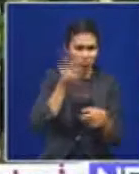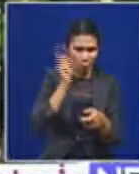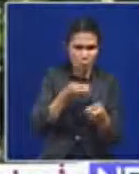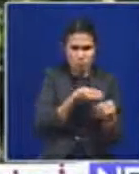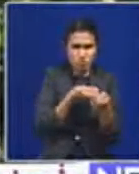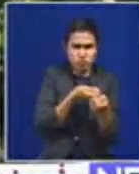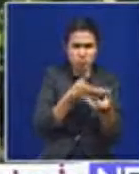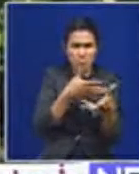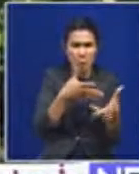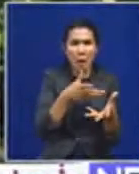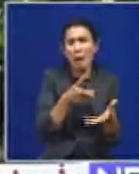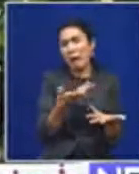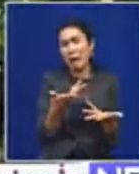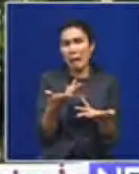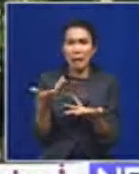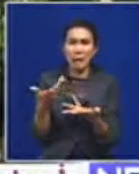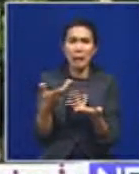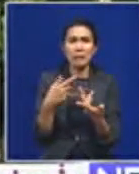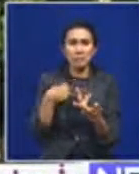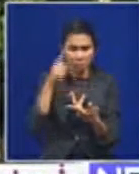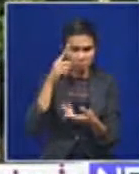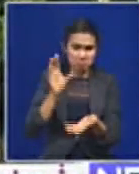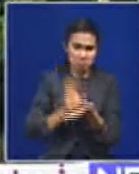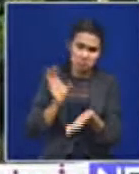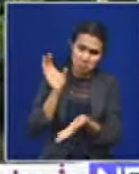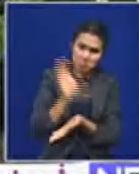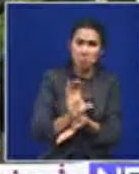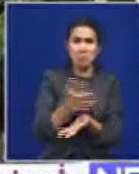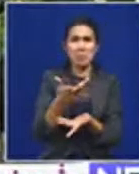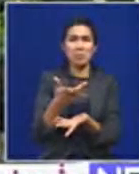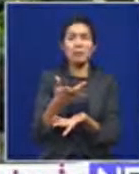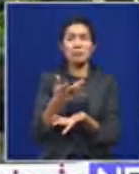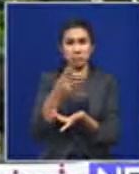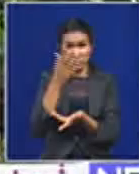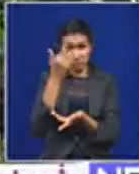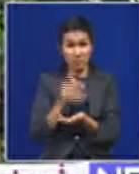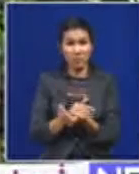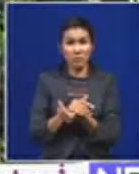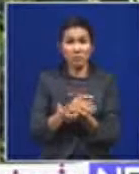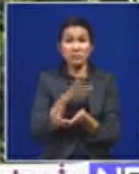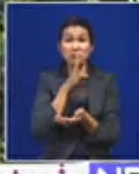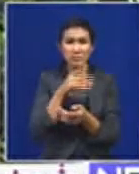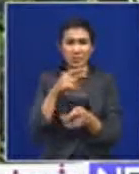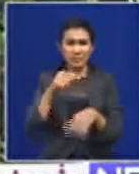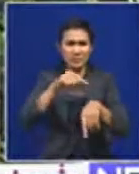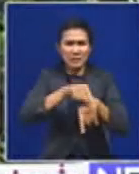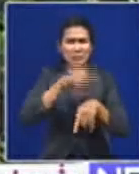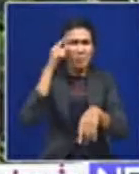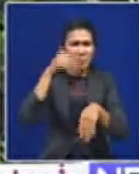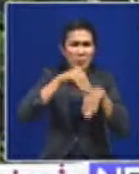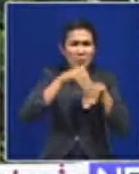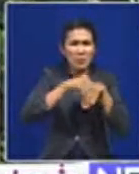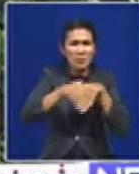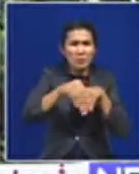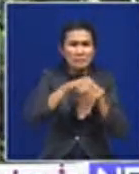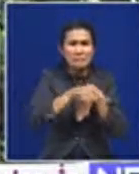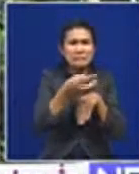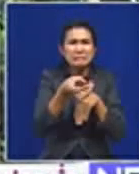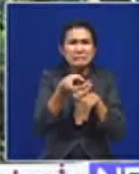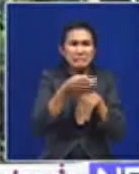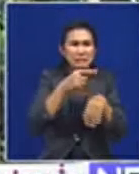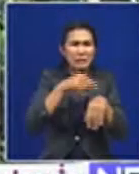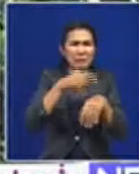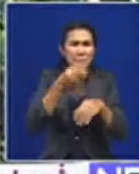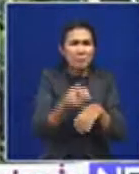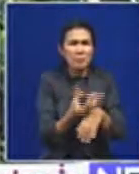ราต้องปลูกบ่อยลงทุนเยอะเพราะว่าเราต้องพอมันอายุสั้นไงเราก็ต้องปลูกบ่อยมีร